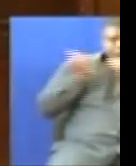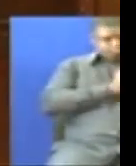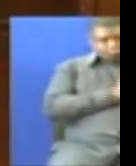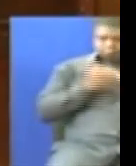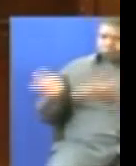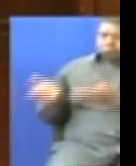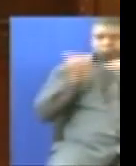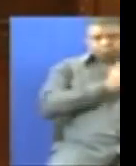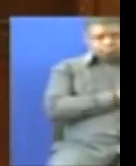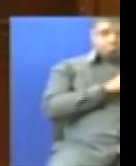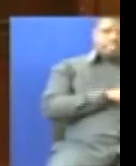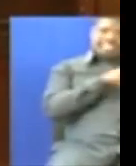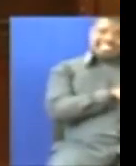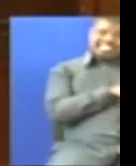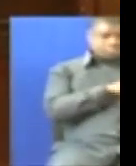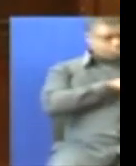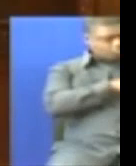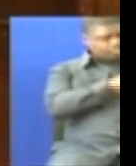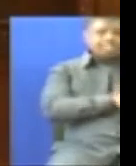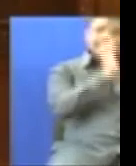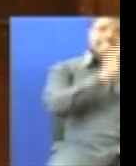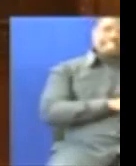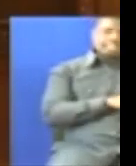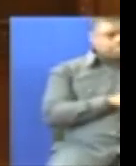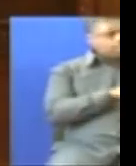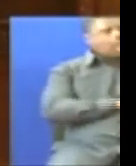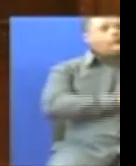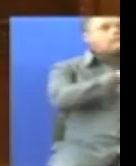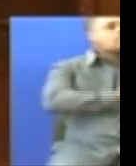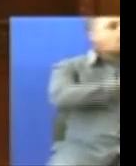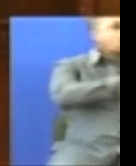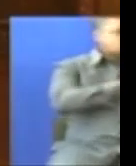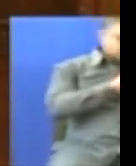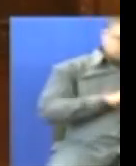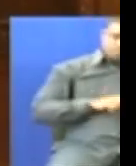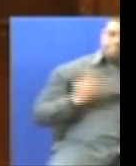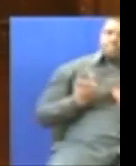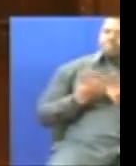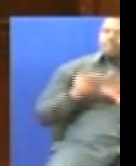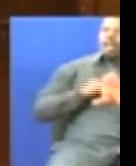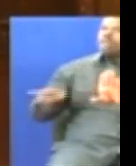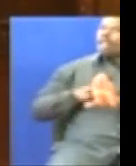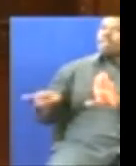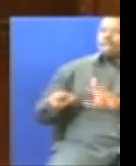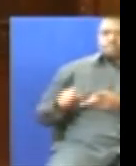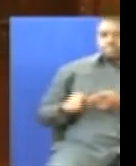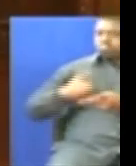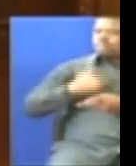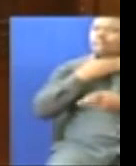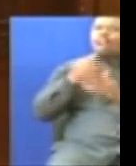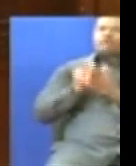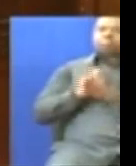sasa inatumika zaidi kwa ukanda wa kaskazini na pia mashariki. Ningetamani sana kuona